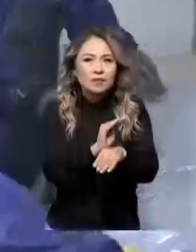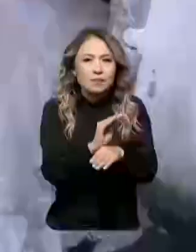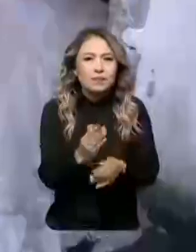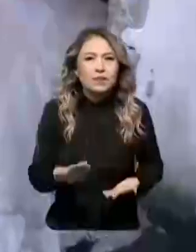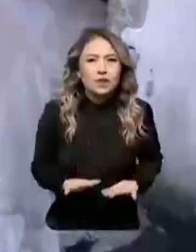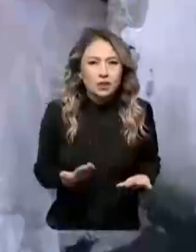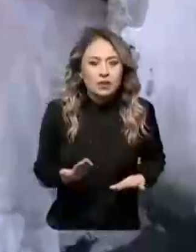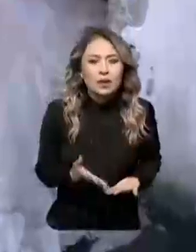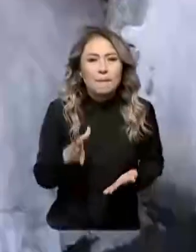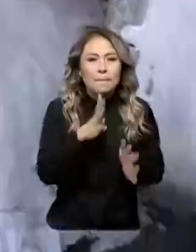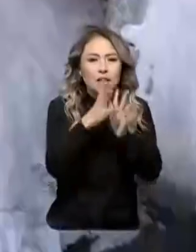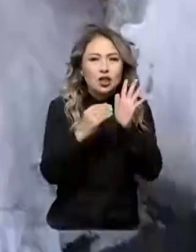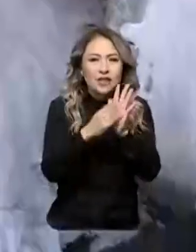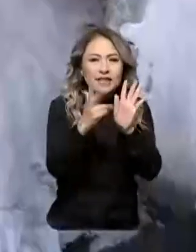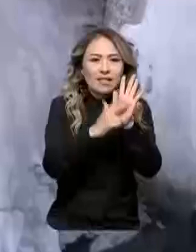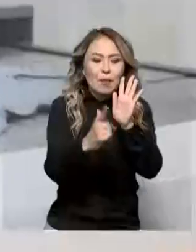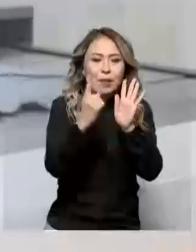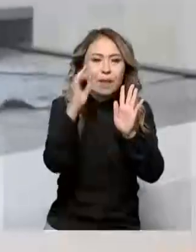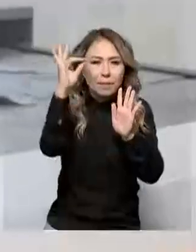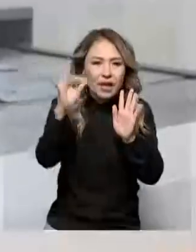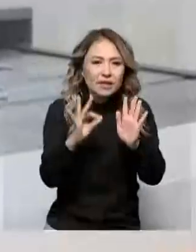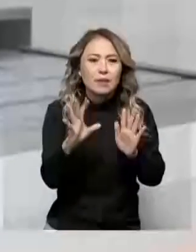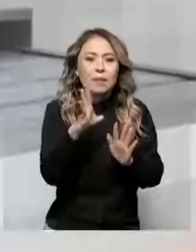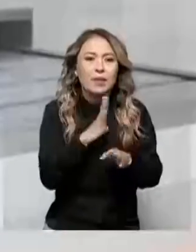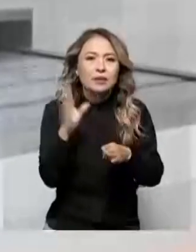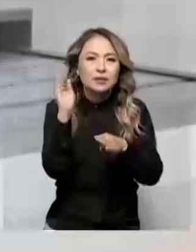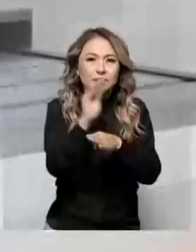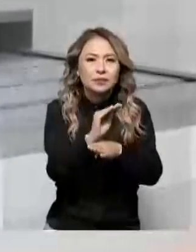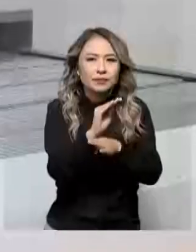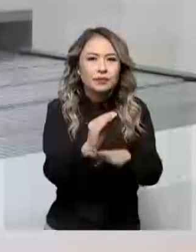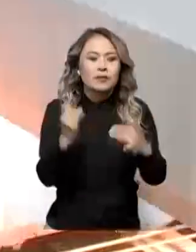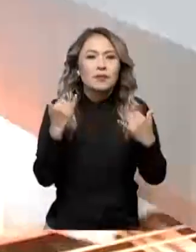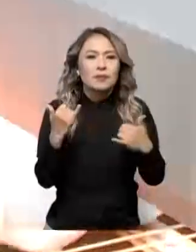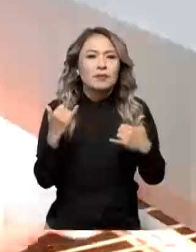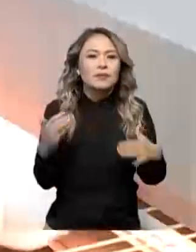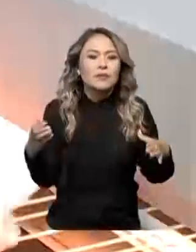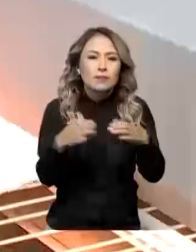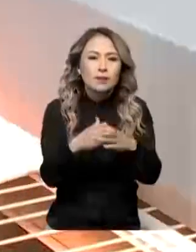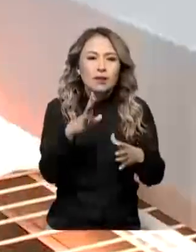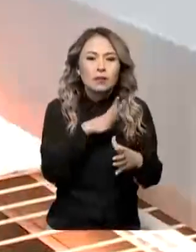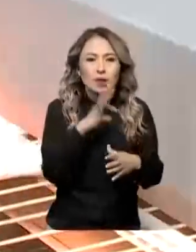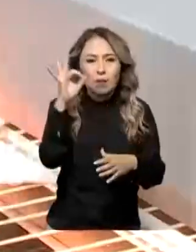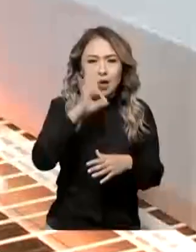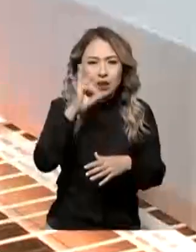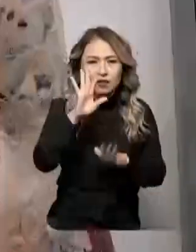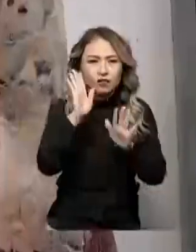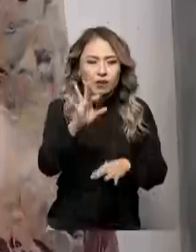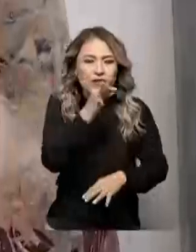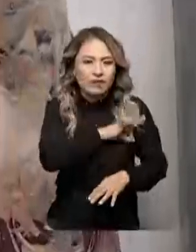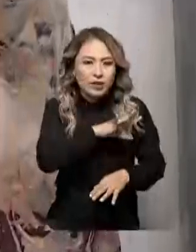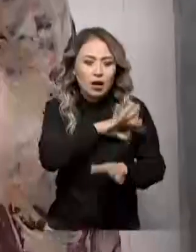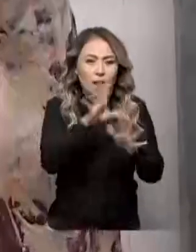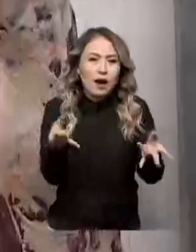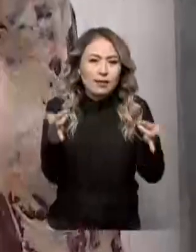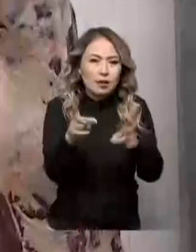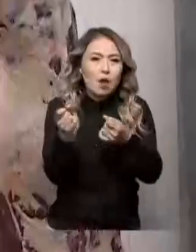мың тонна жүннің 81% өртеуге мәжбүр болды. 3,5 миллион дана ірі қара мал терісінің 6% ғана кәдеге жарап, қалғаны қоқысқа